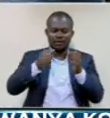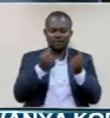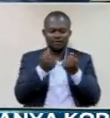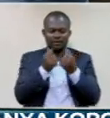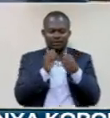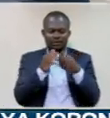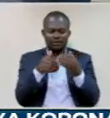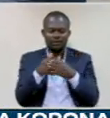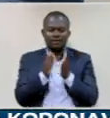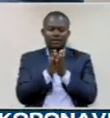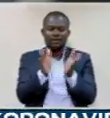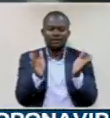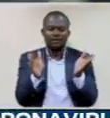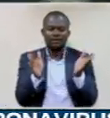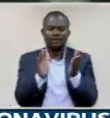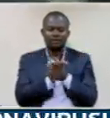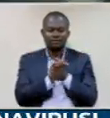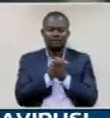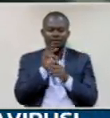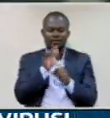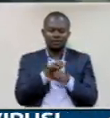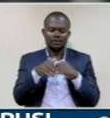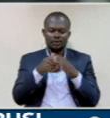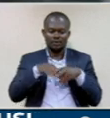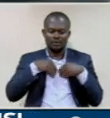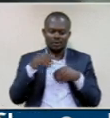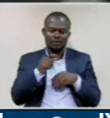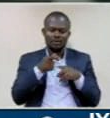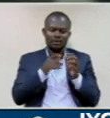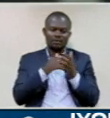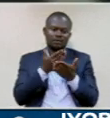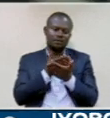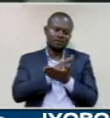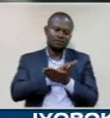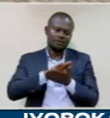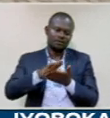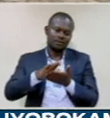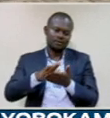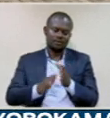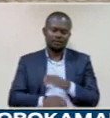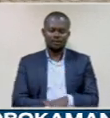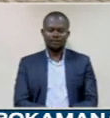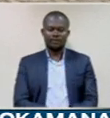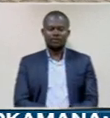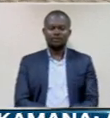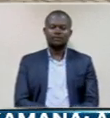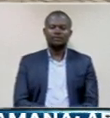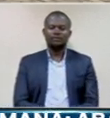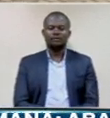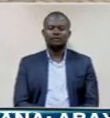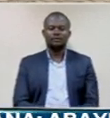abagenzi bakazindura mu tubari n'ibindi benshi muri bo bemera icyaha kandi bakanagisabira imbabazi ndi hano